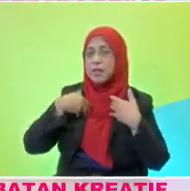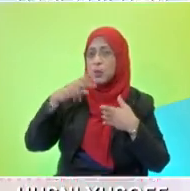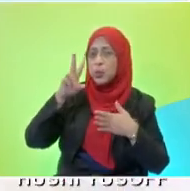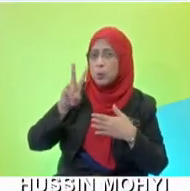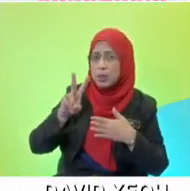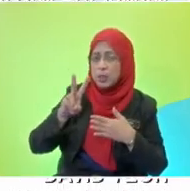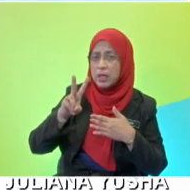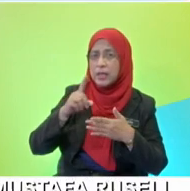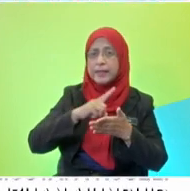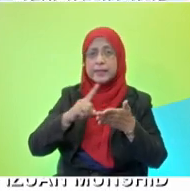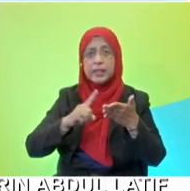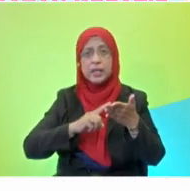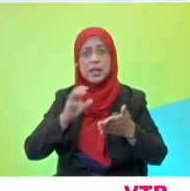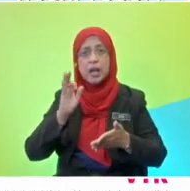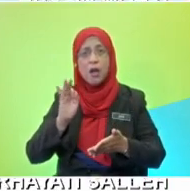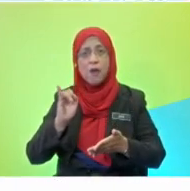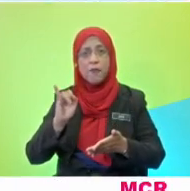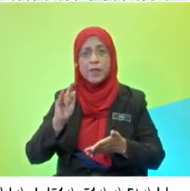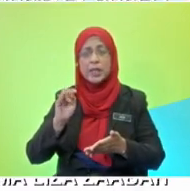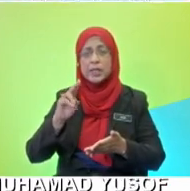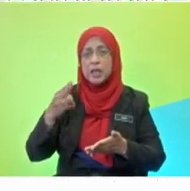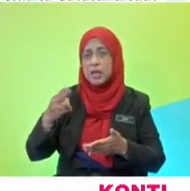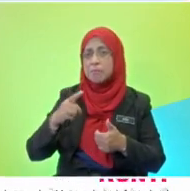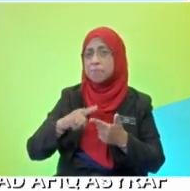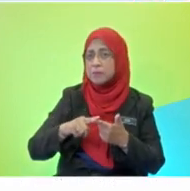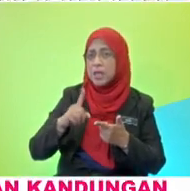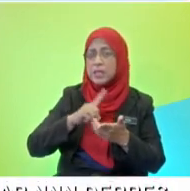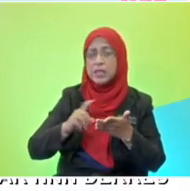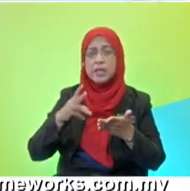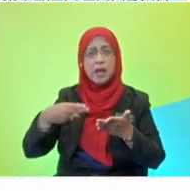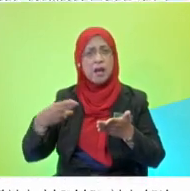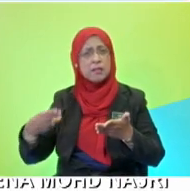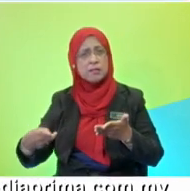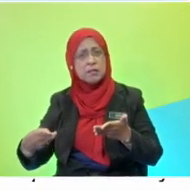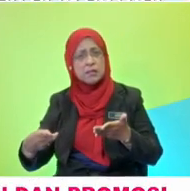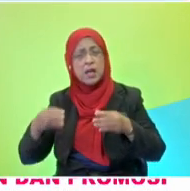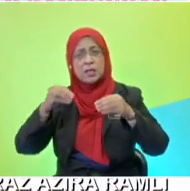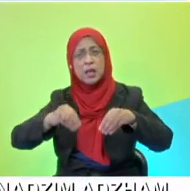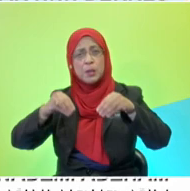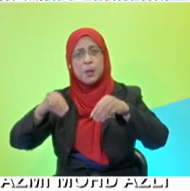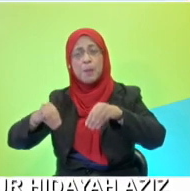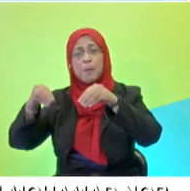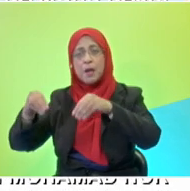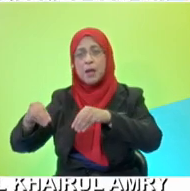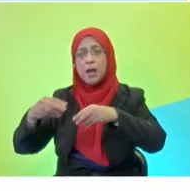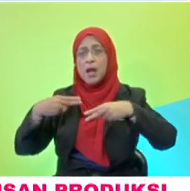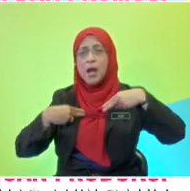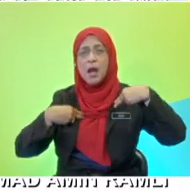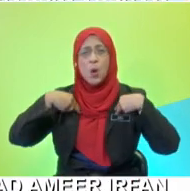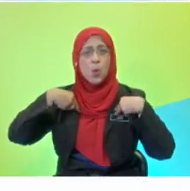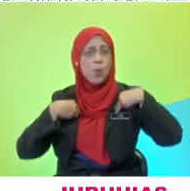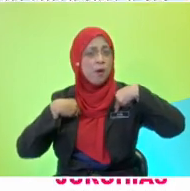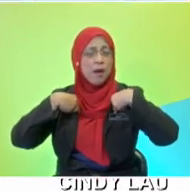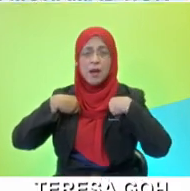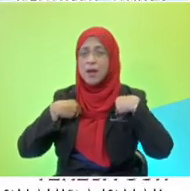jenisnya zakat fitrah keduanya Zakat harta tanam-tanaman hewan ternak